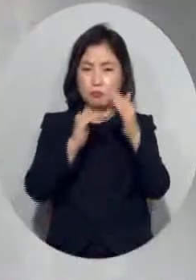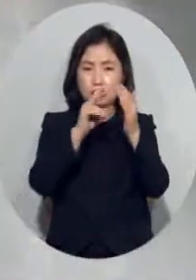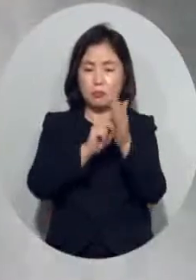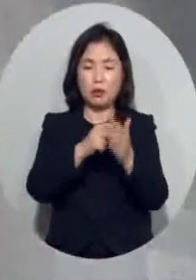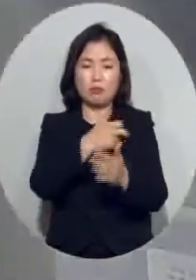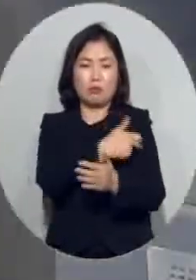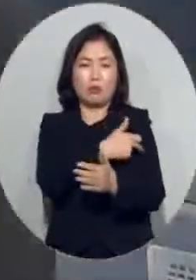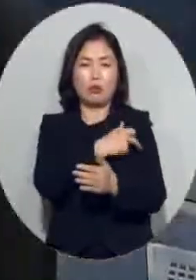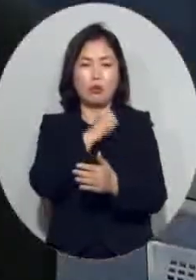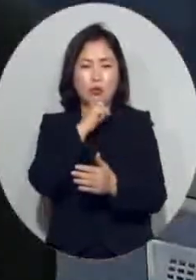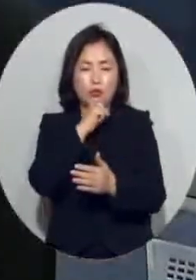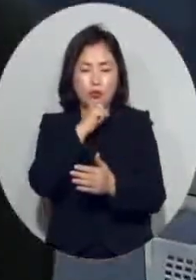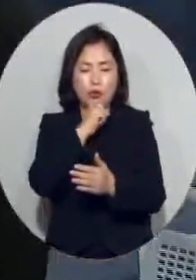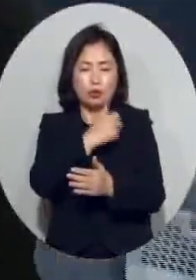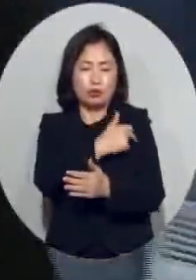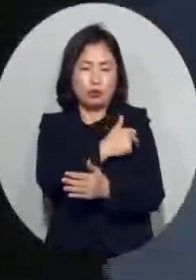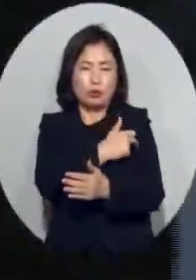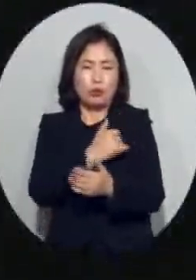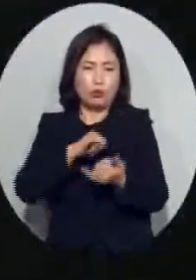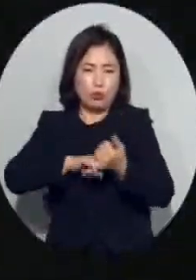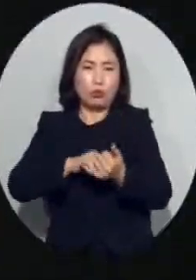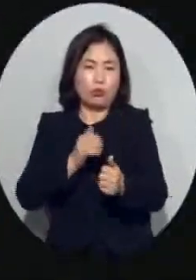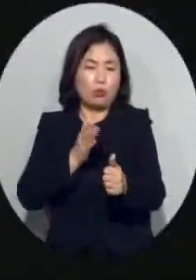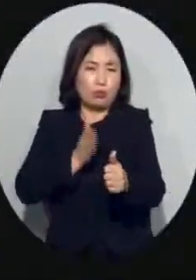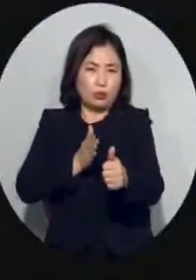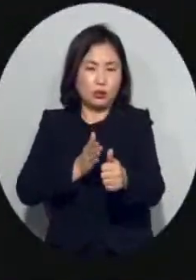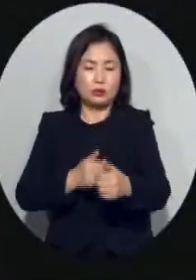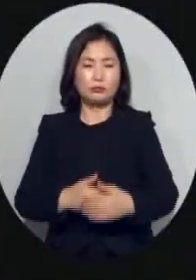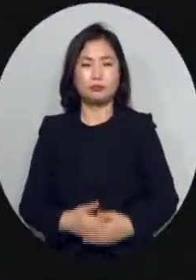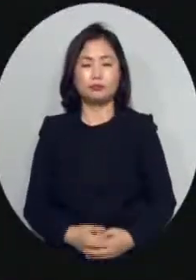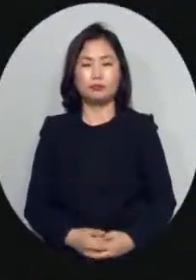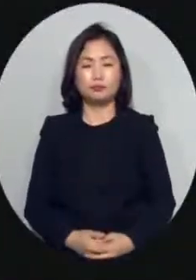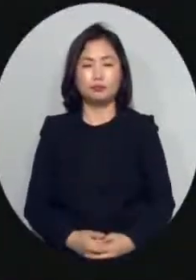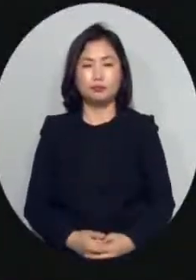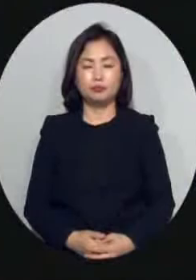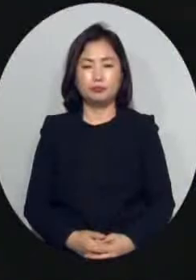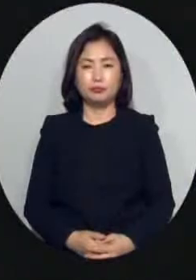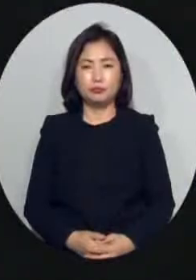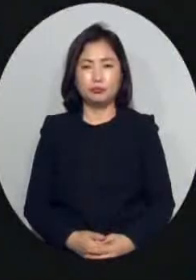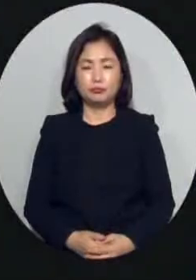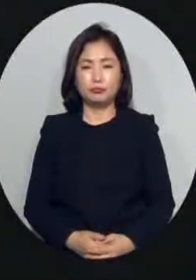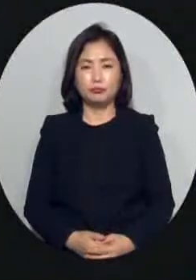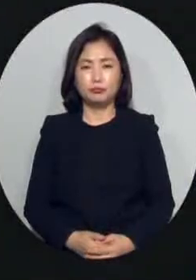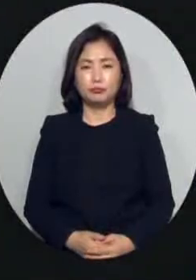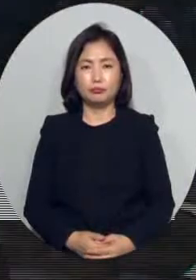백신 접종을 서둘러 줄 것을 요청하고 있습니다. MBC 뉴스 조재한입니다.